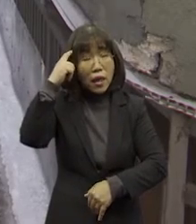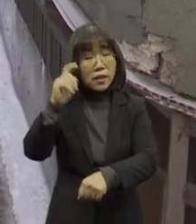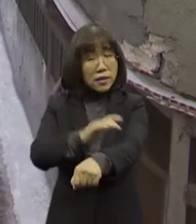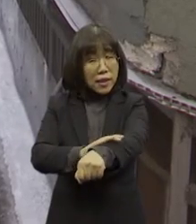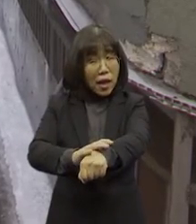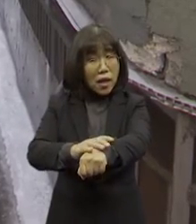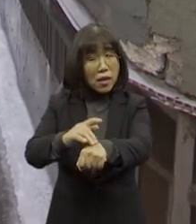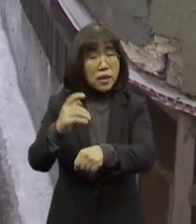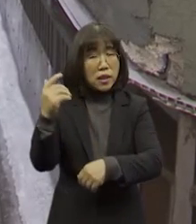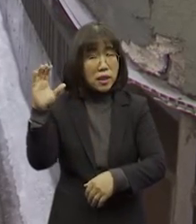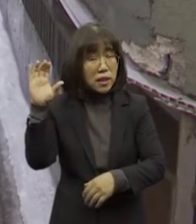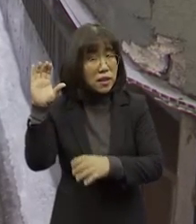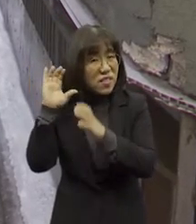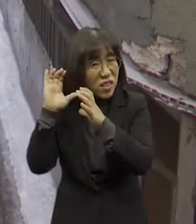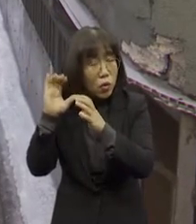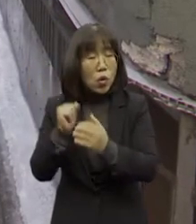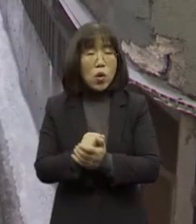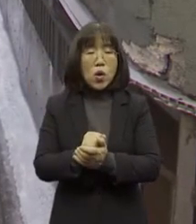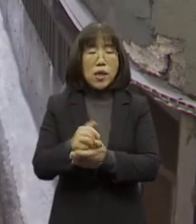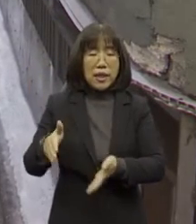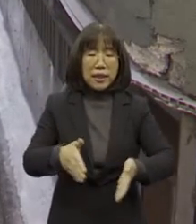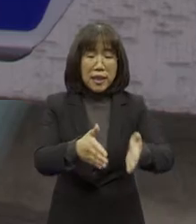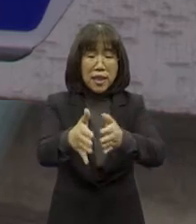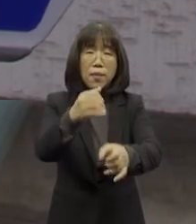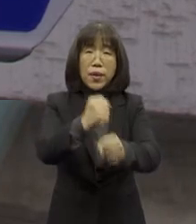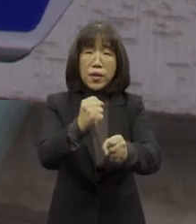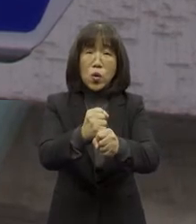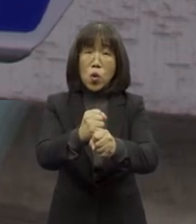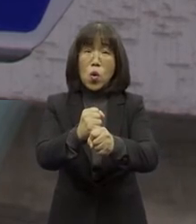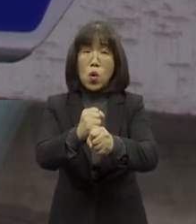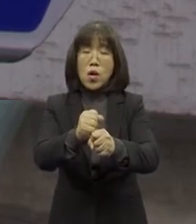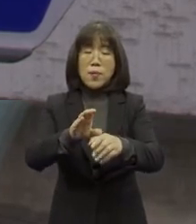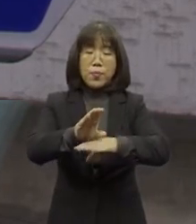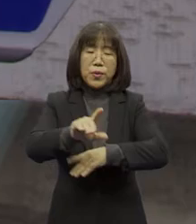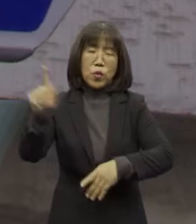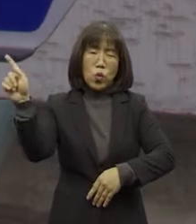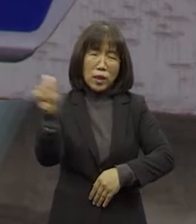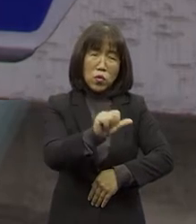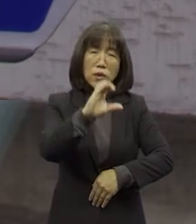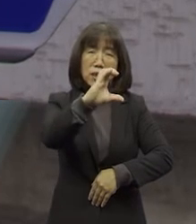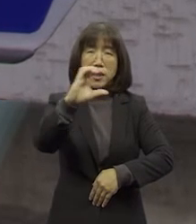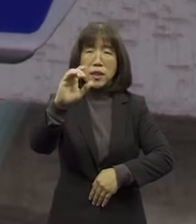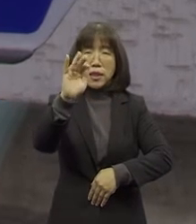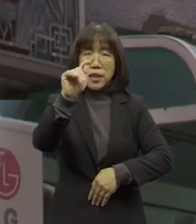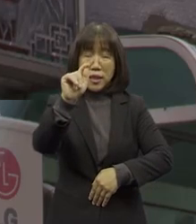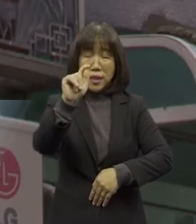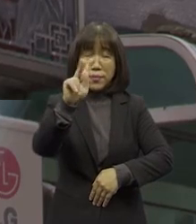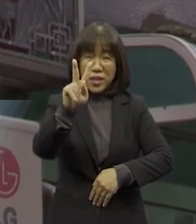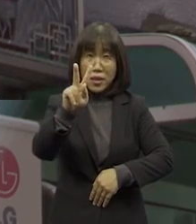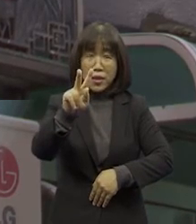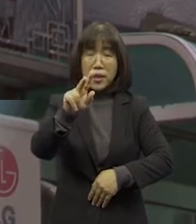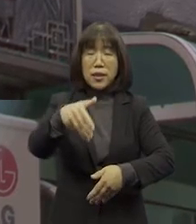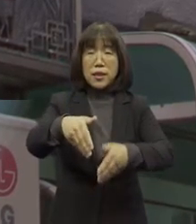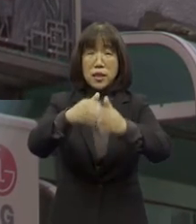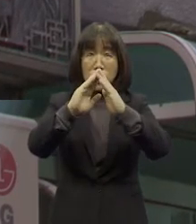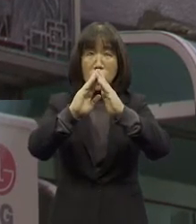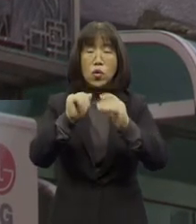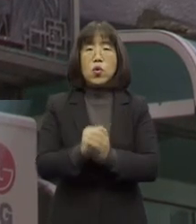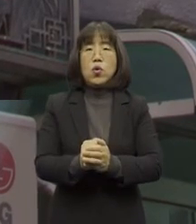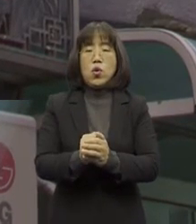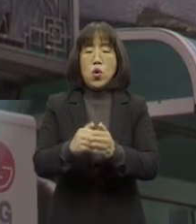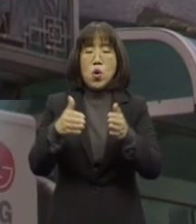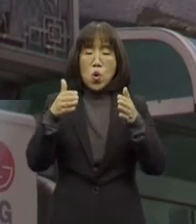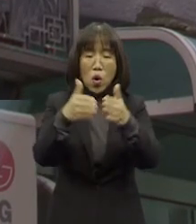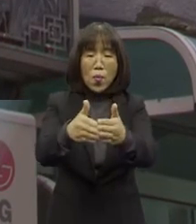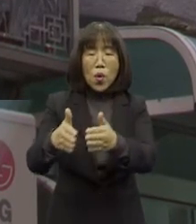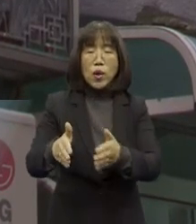수렴해 내년까지 실행 계획 수립을 완료하고 보도 신설, 과속 단속 CCTV 설치, 경사진